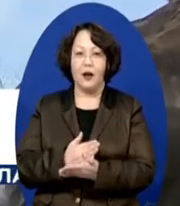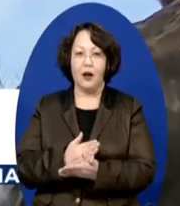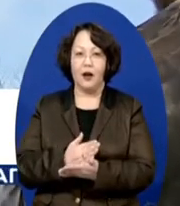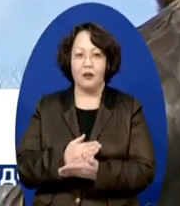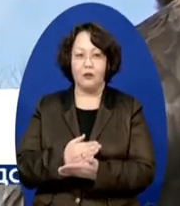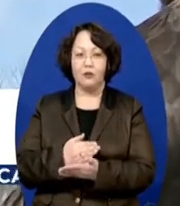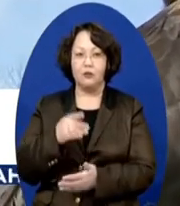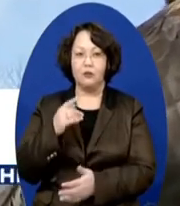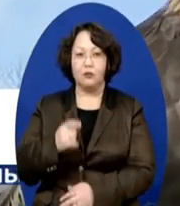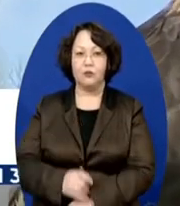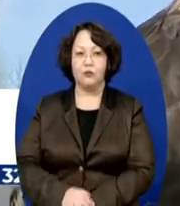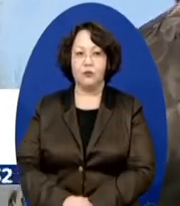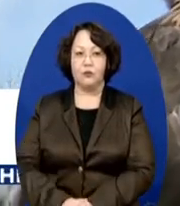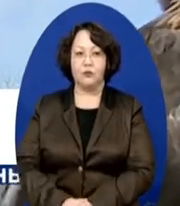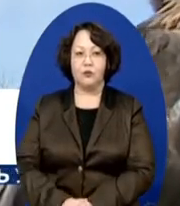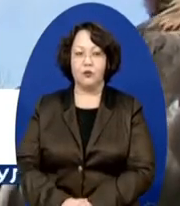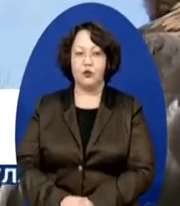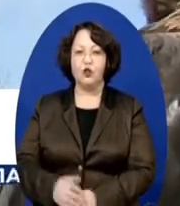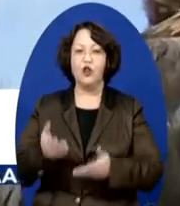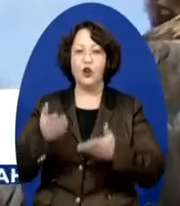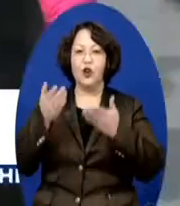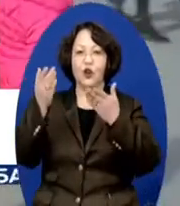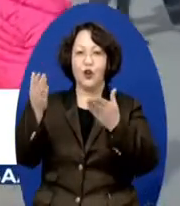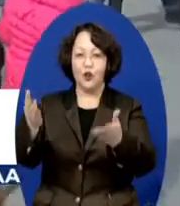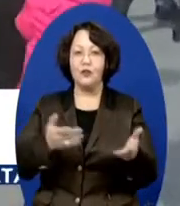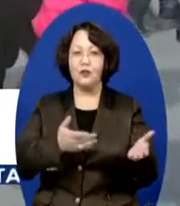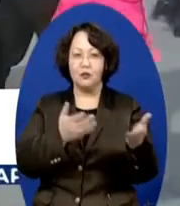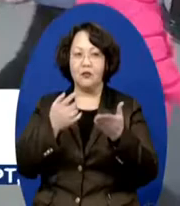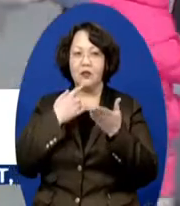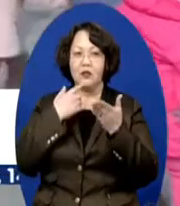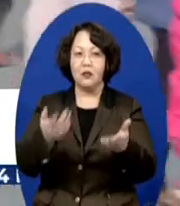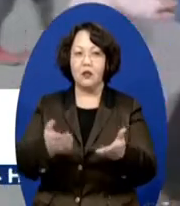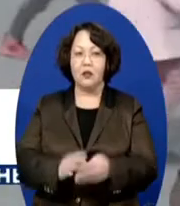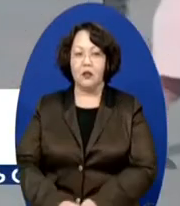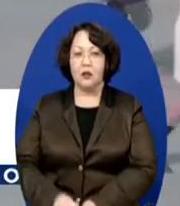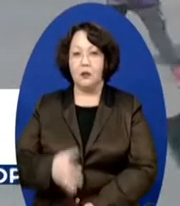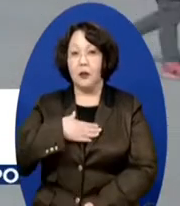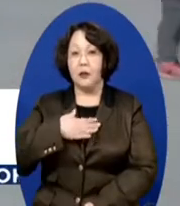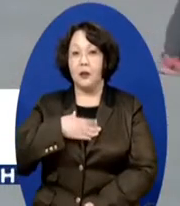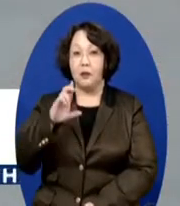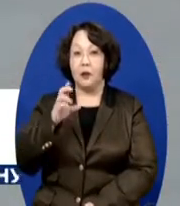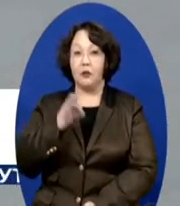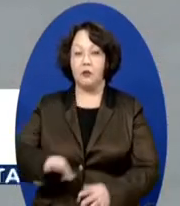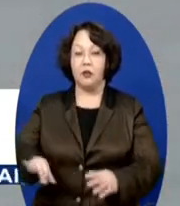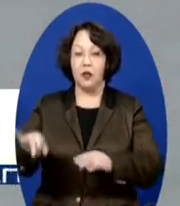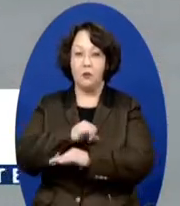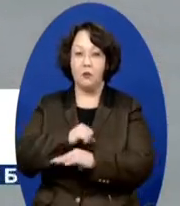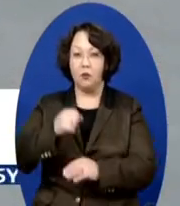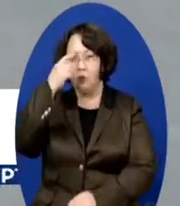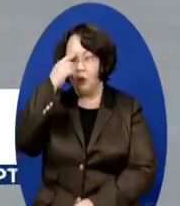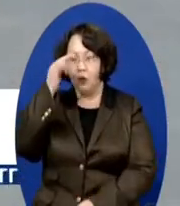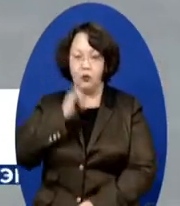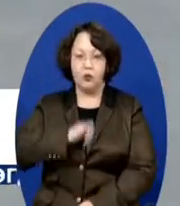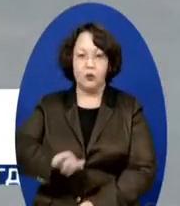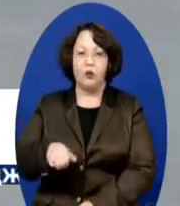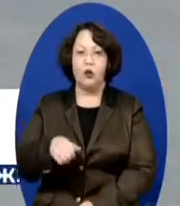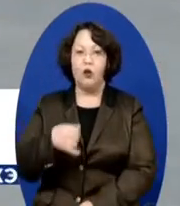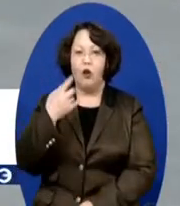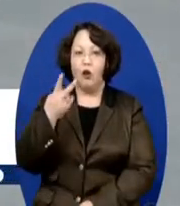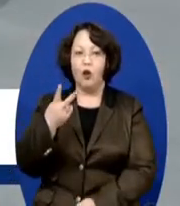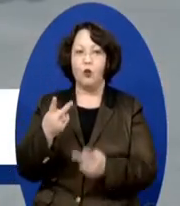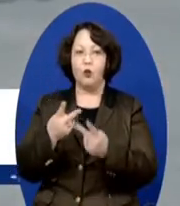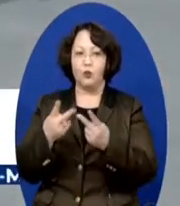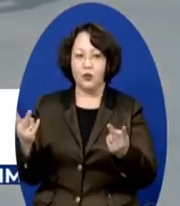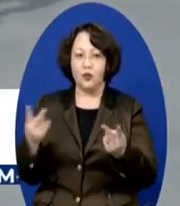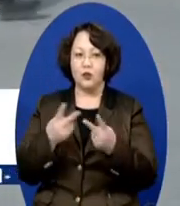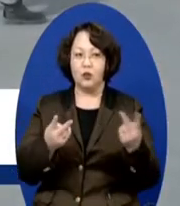бис гэж өрөл хэлгээ. Оо энэ ч нэг одоо манай баян үлгээ одоо Монголд ч нэг одоо хоёр үндэстэн